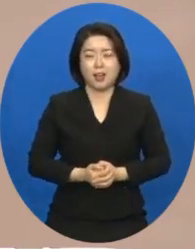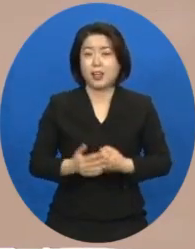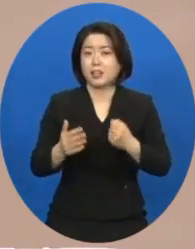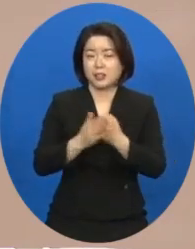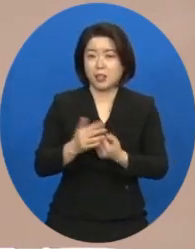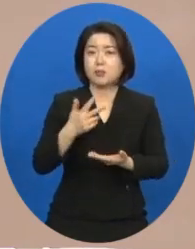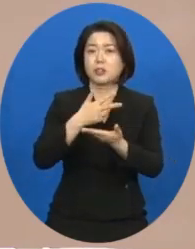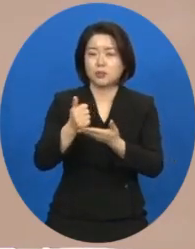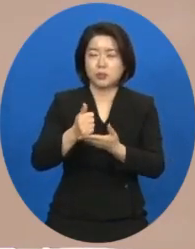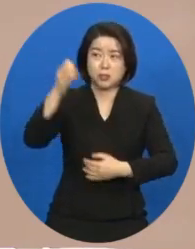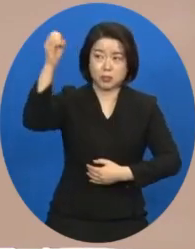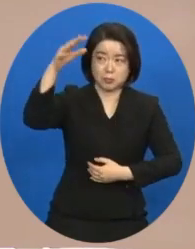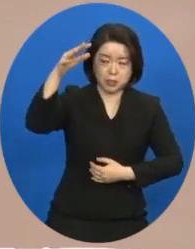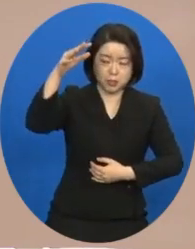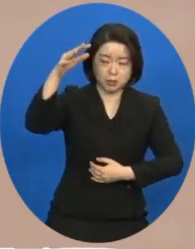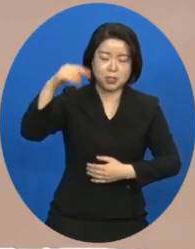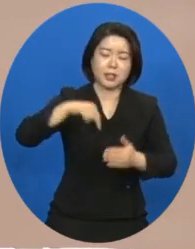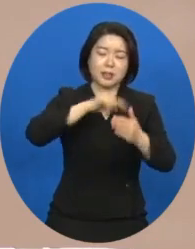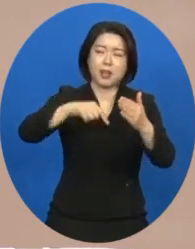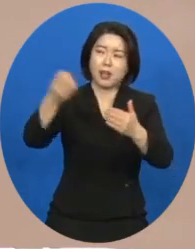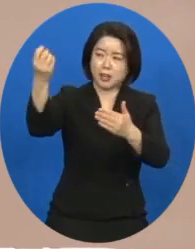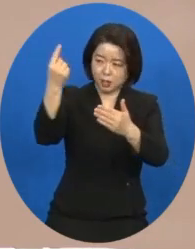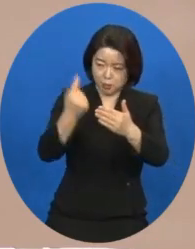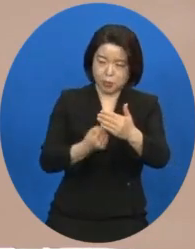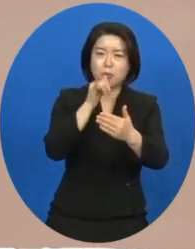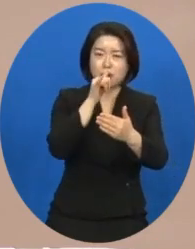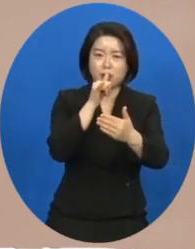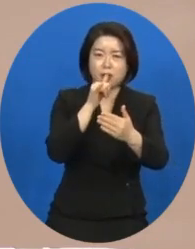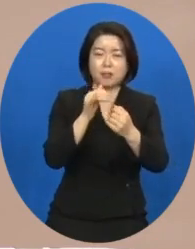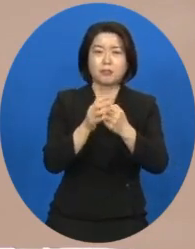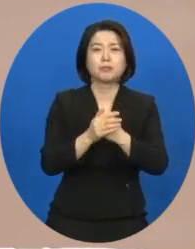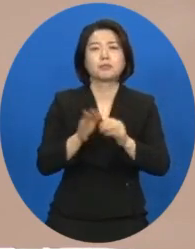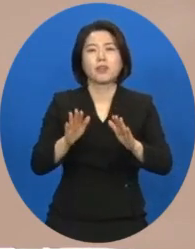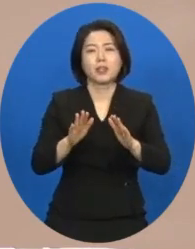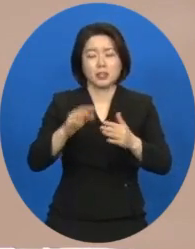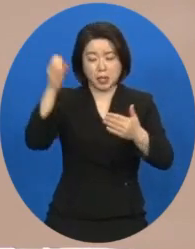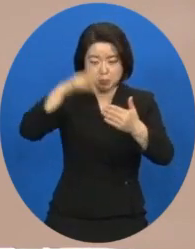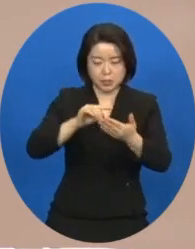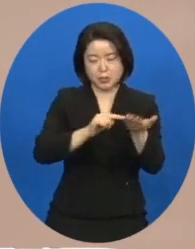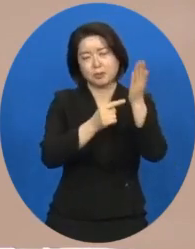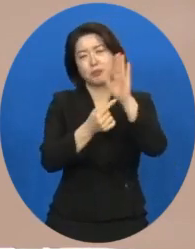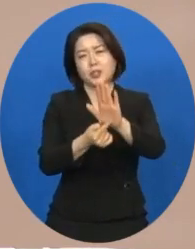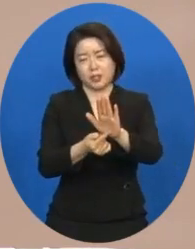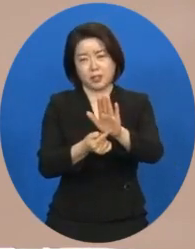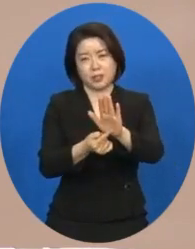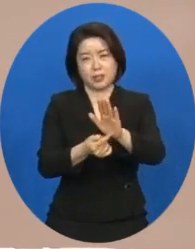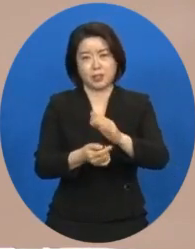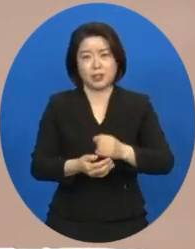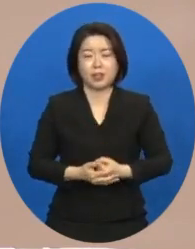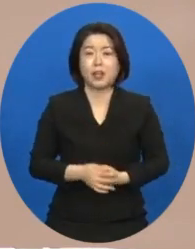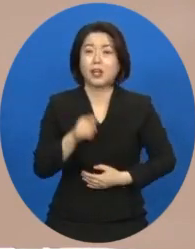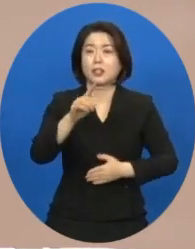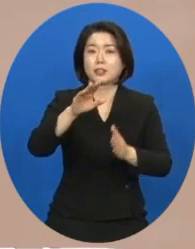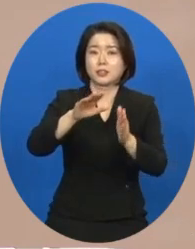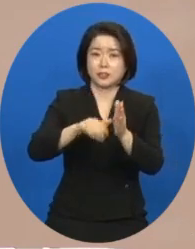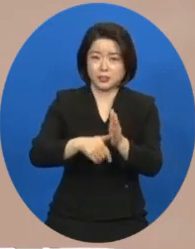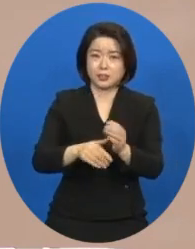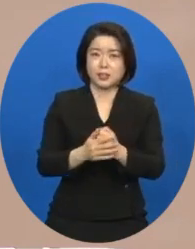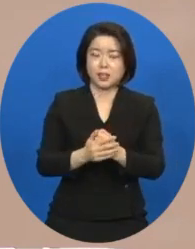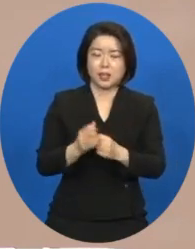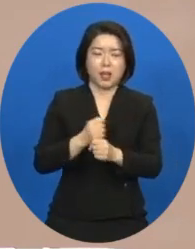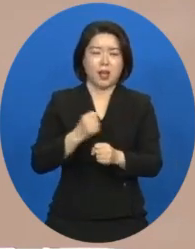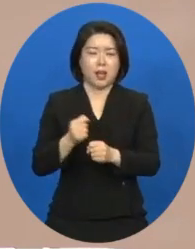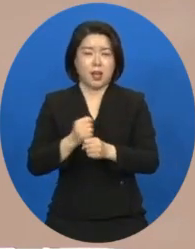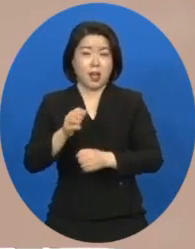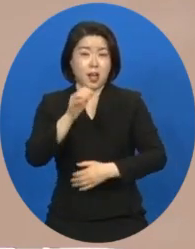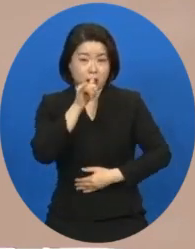주님이 빛으로 우리 안에 오신 거예요. 이제는 빛으로 나오라는 거예요. 그때